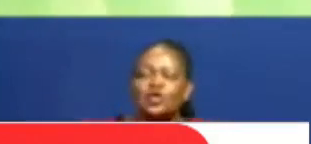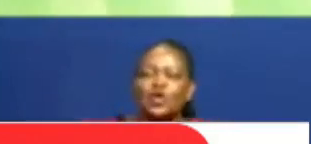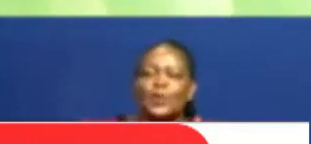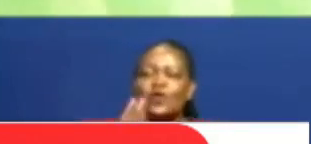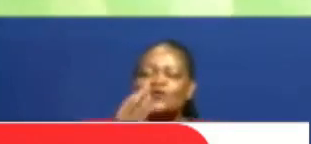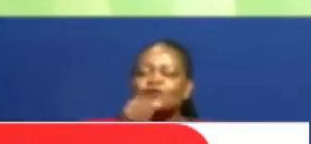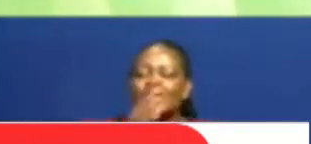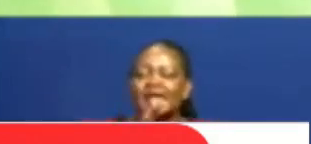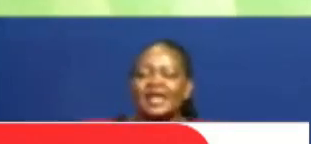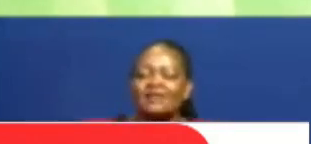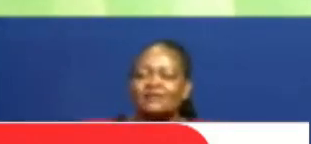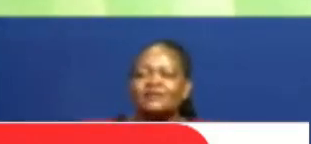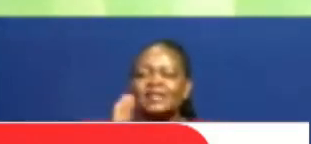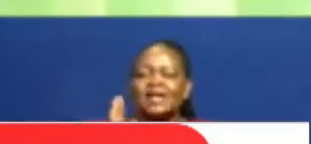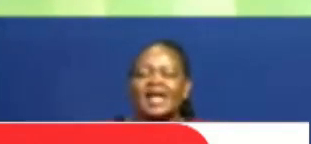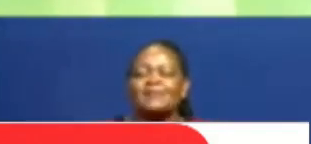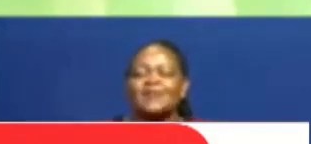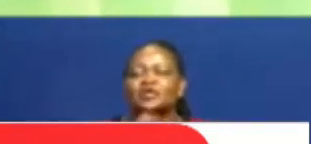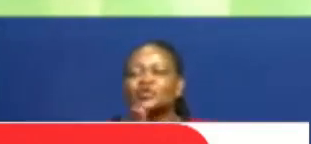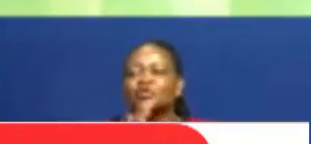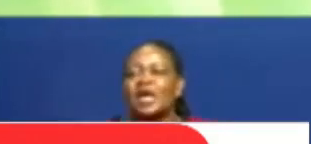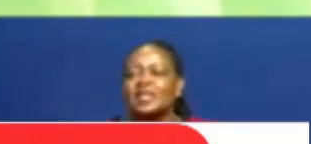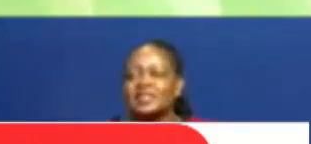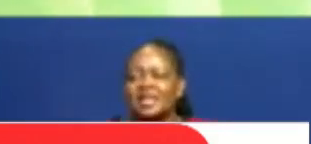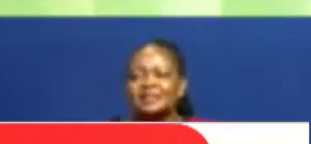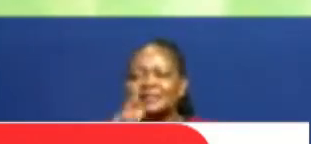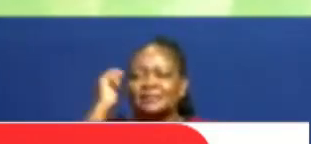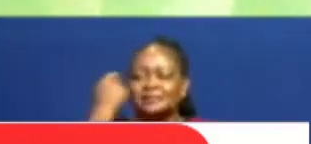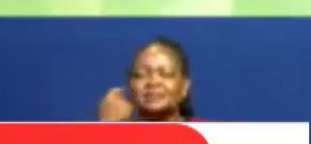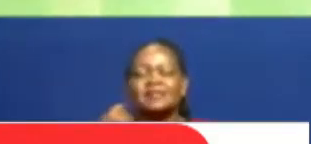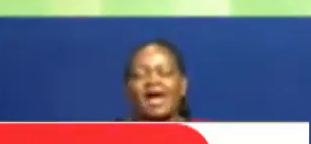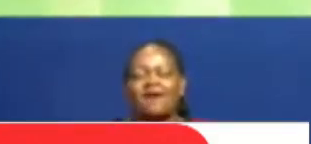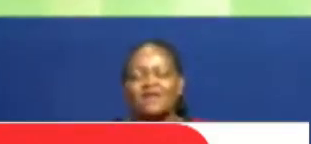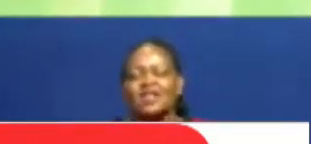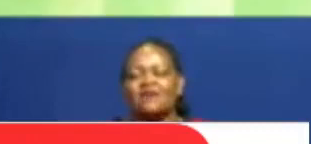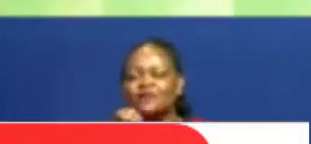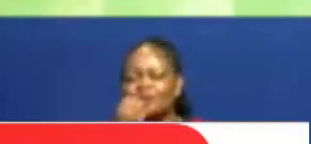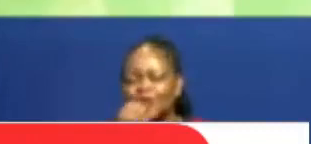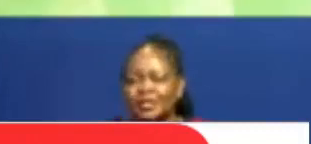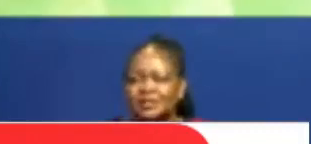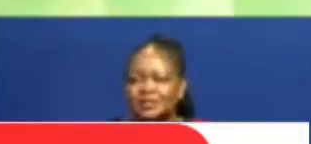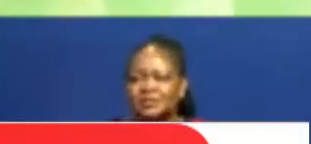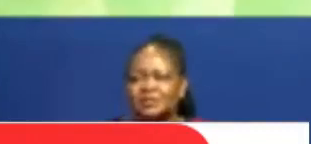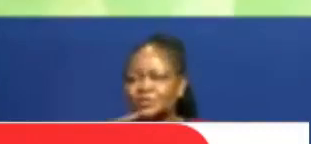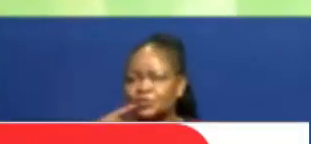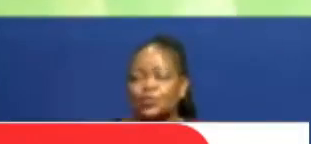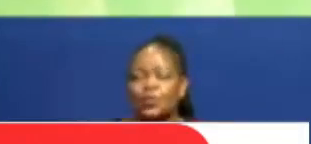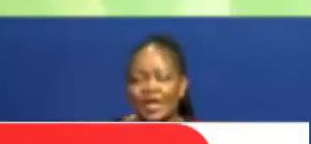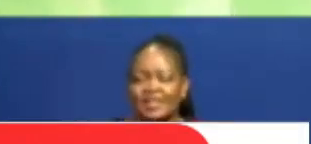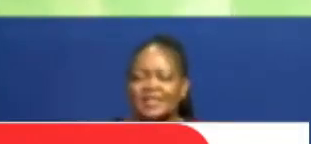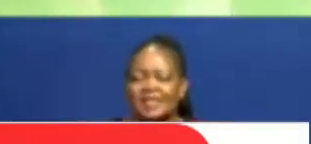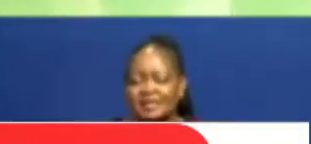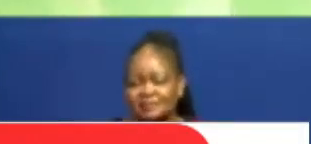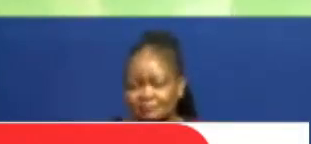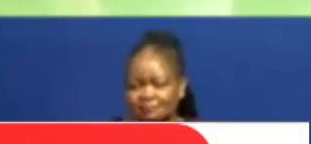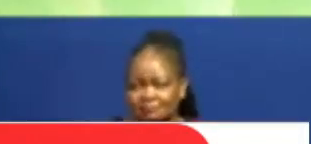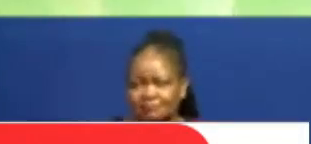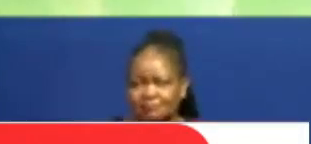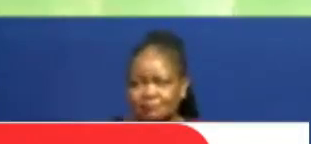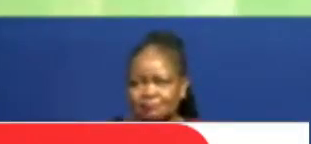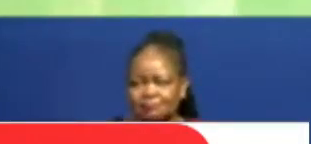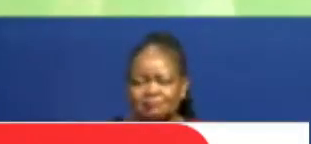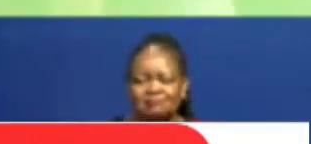ya kutosha, ndio kuhakikisha kwamba Kenya iko na chakula. So that is the